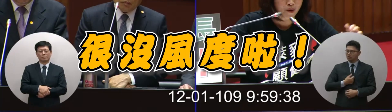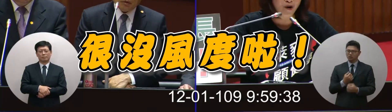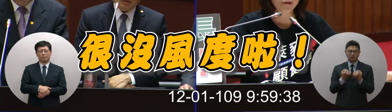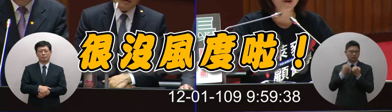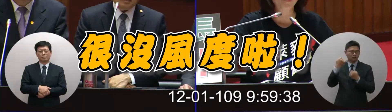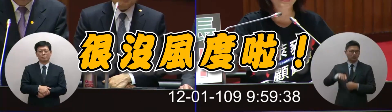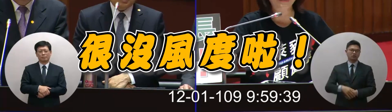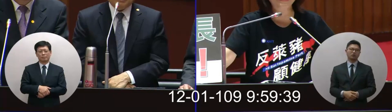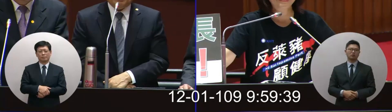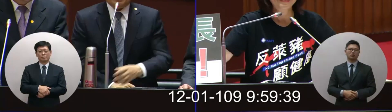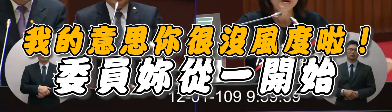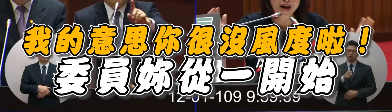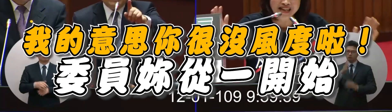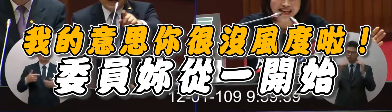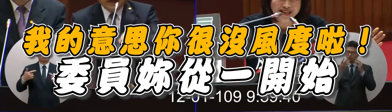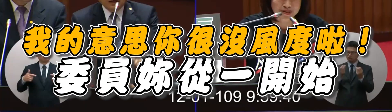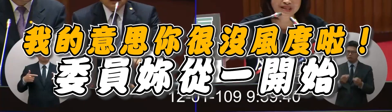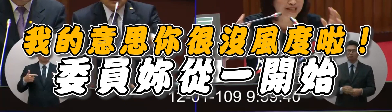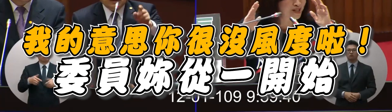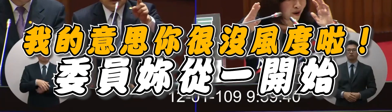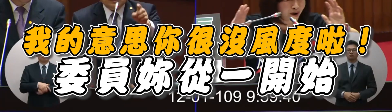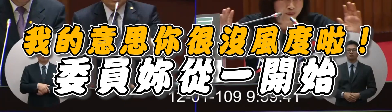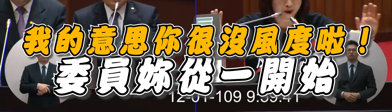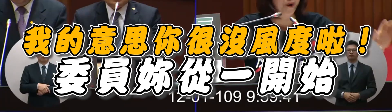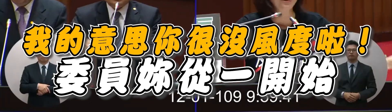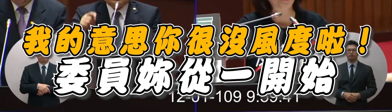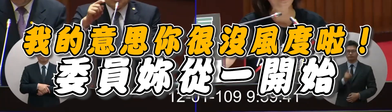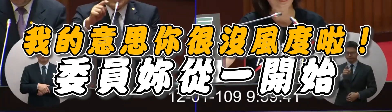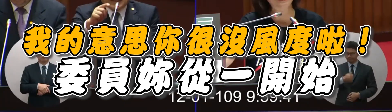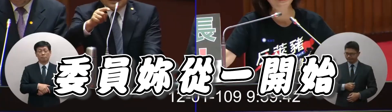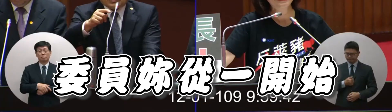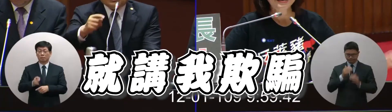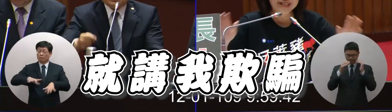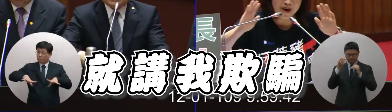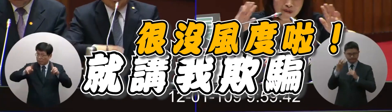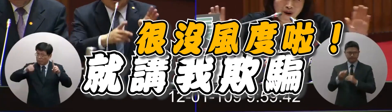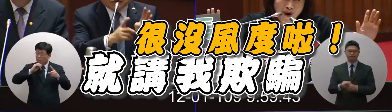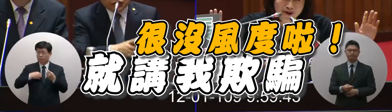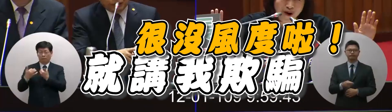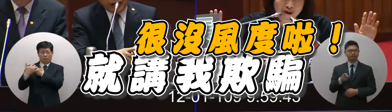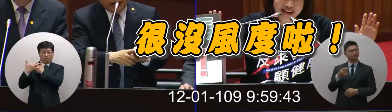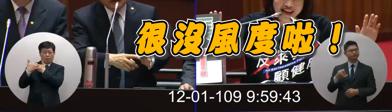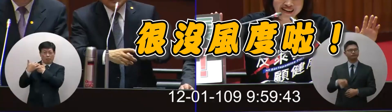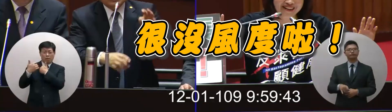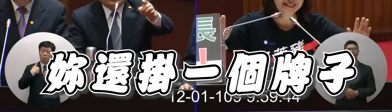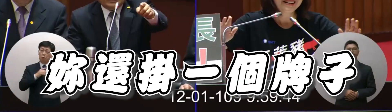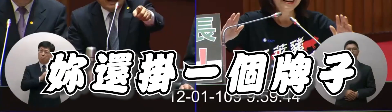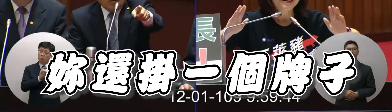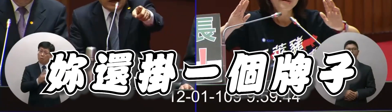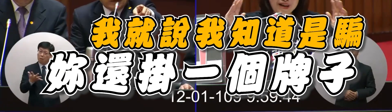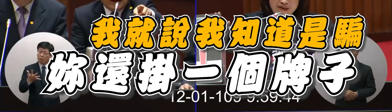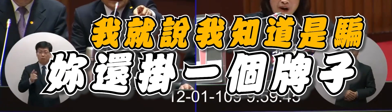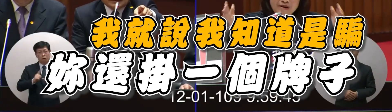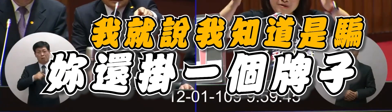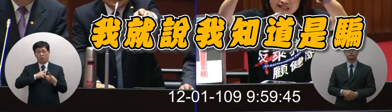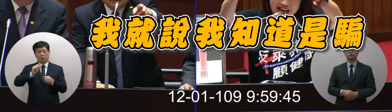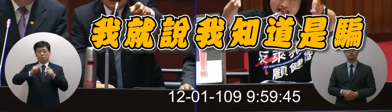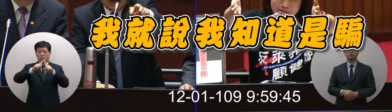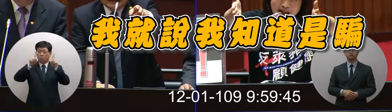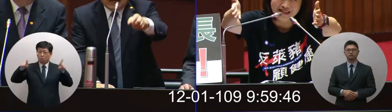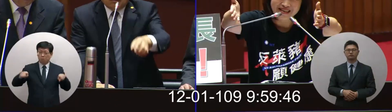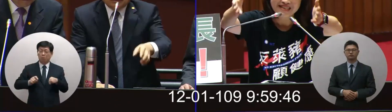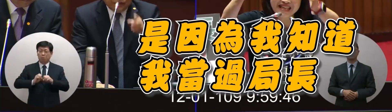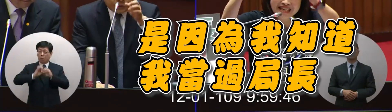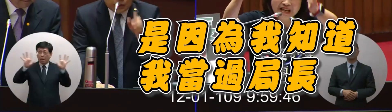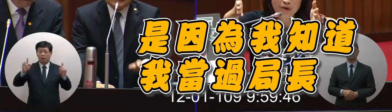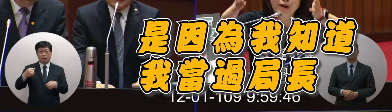了，就没风度的。 不， 我的意思，你就没风度。 你从一开始就 想我欺骗 你 哈， 你还挂一个牌子， 我才是